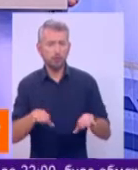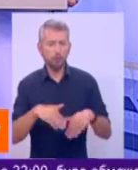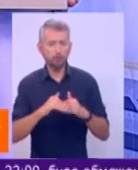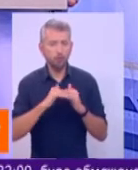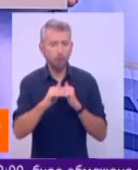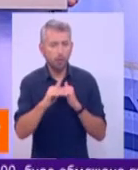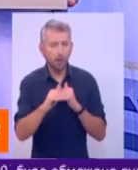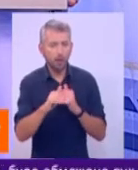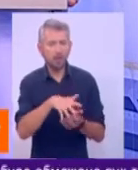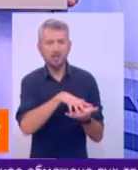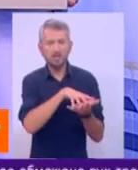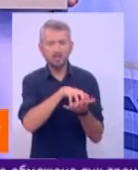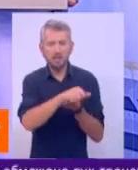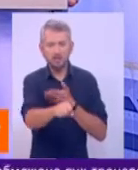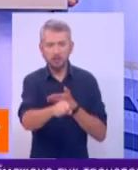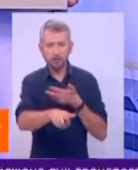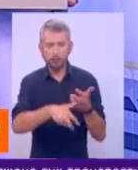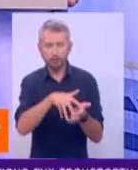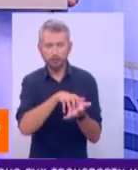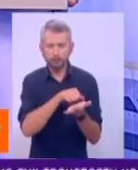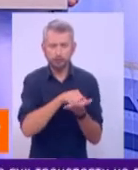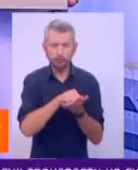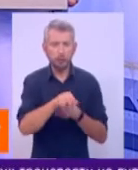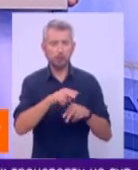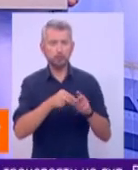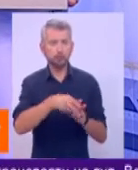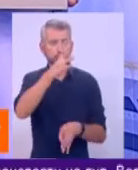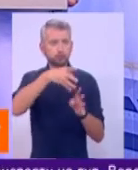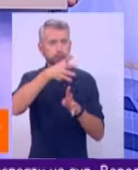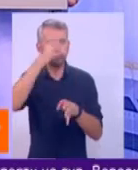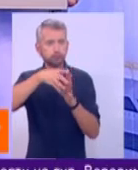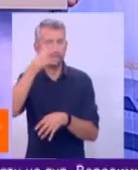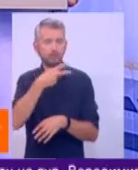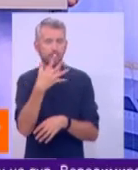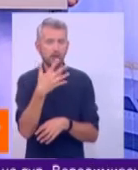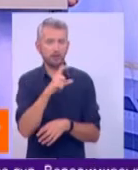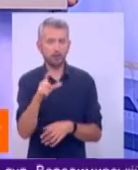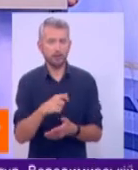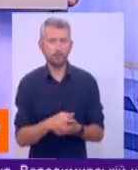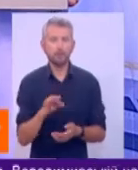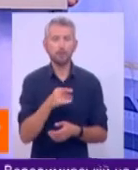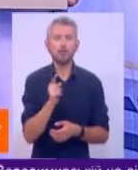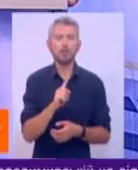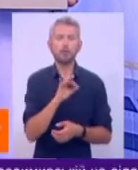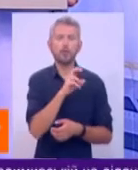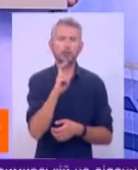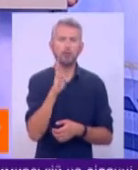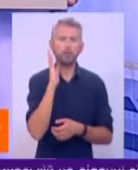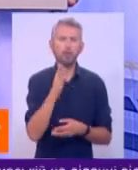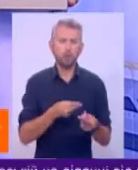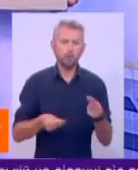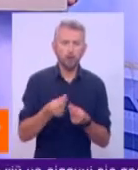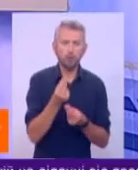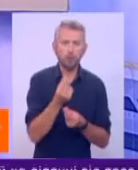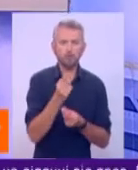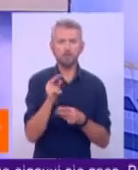поле, снести екскаватори і погнали 20-25 етажей. Ну дивіться, з приводу того, що там ОСББ будуть скидатися коштами